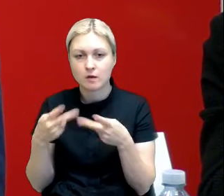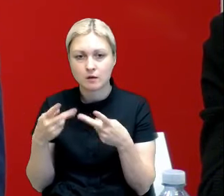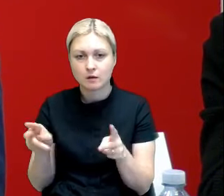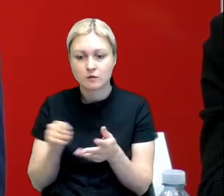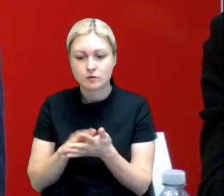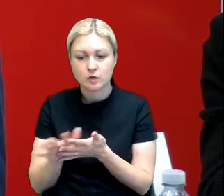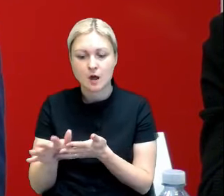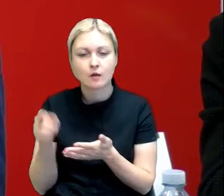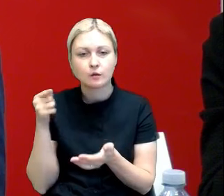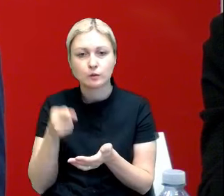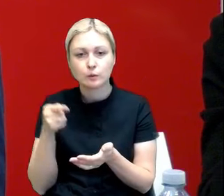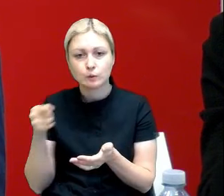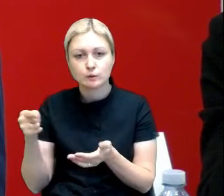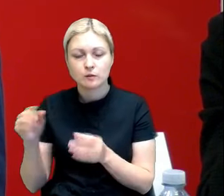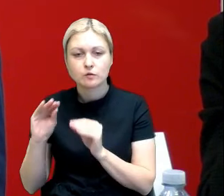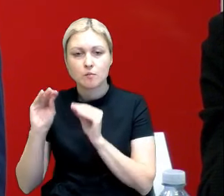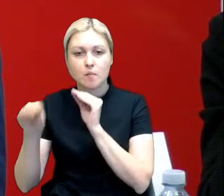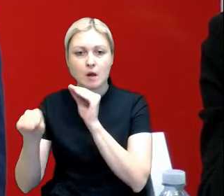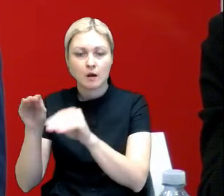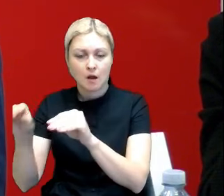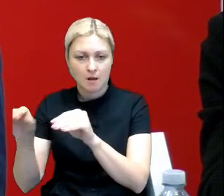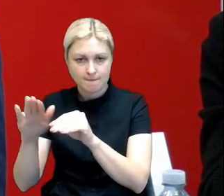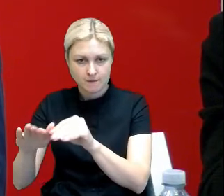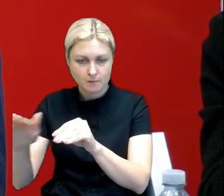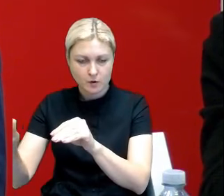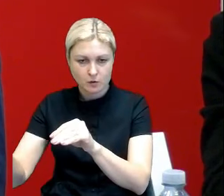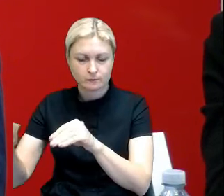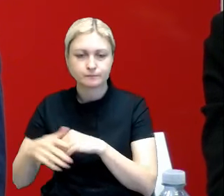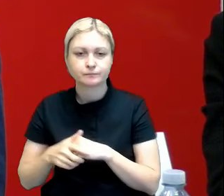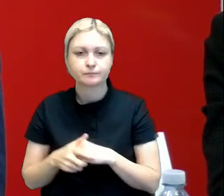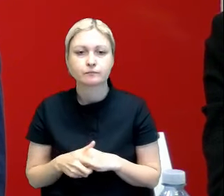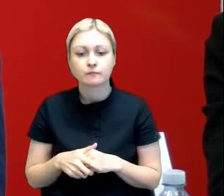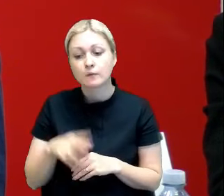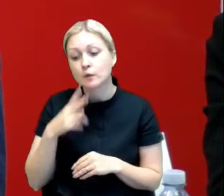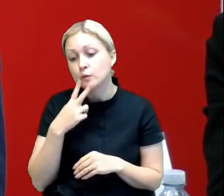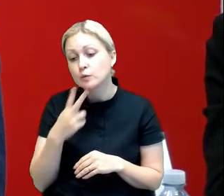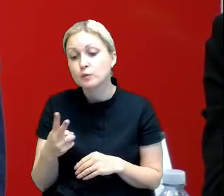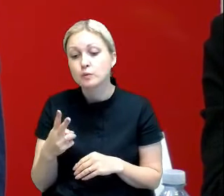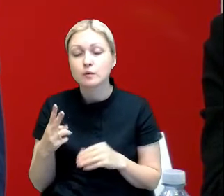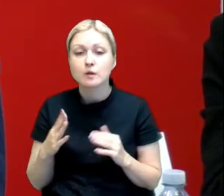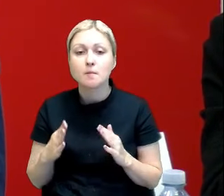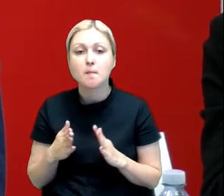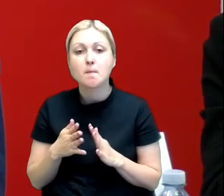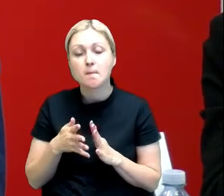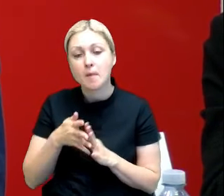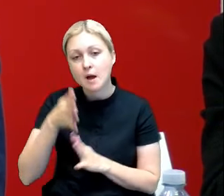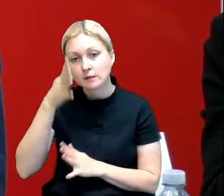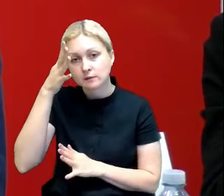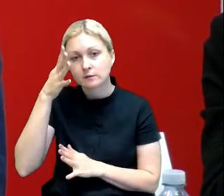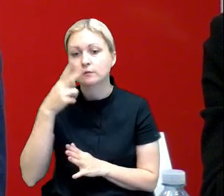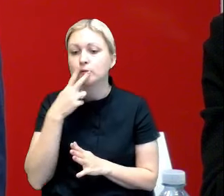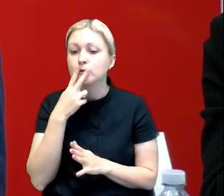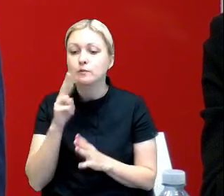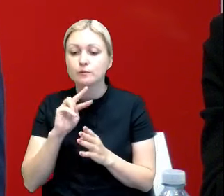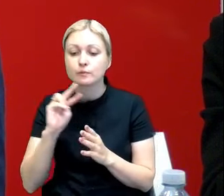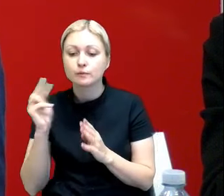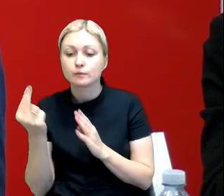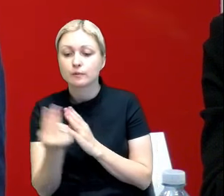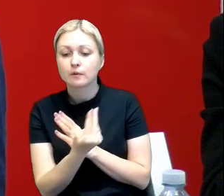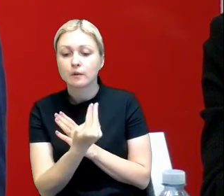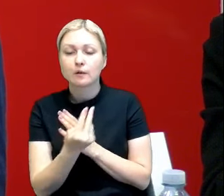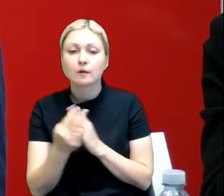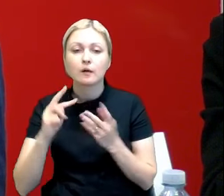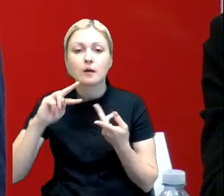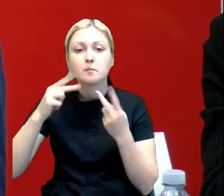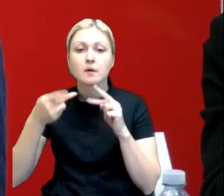įsirengiant tokį parkavimą ir kažkiek tai galbūt peržiūrėsim pačio pastato konstruktyvą iš sakralinio pobūdžio į funkcinį